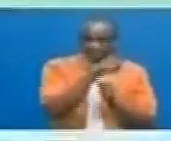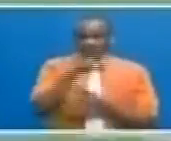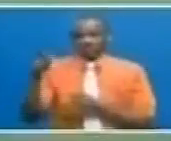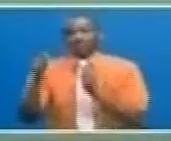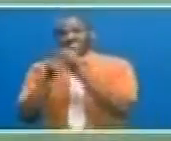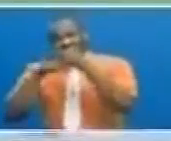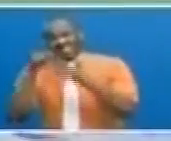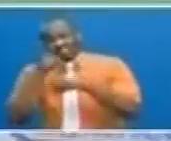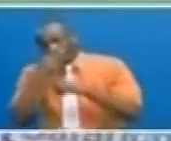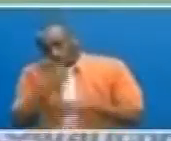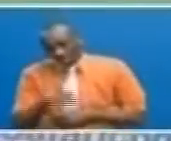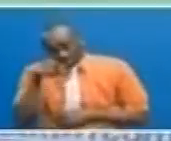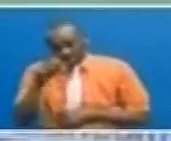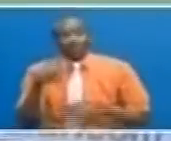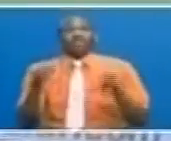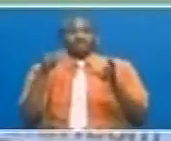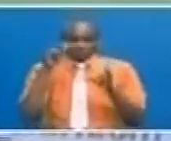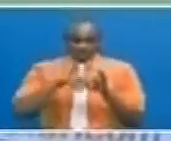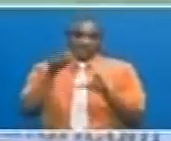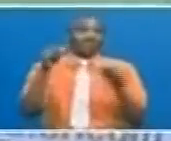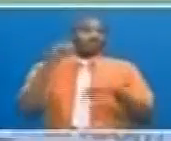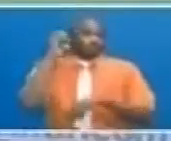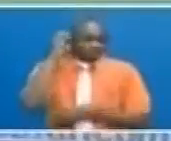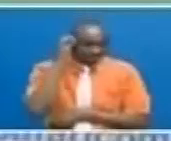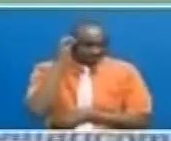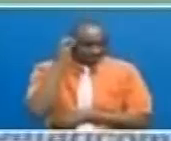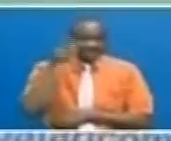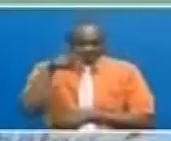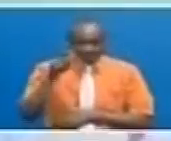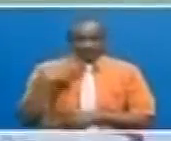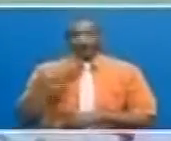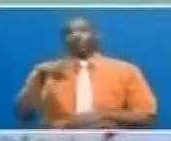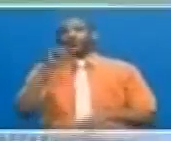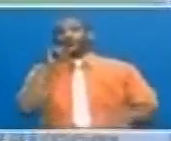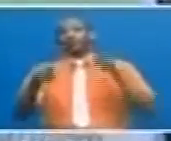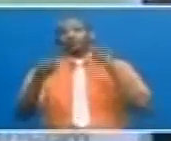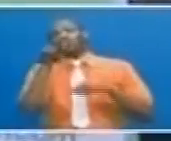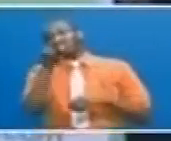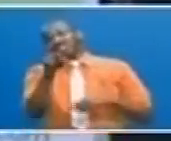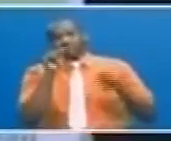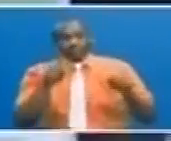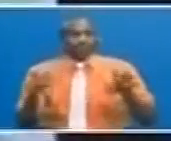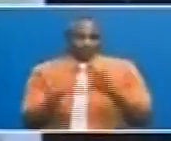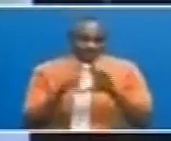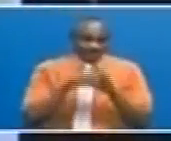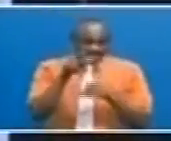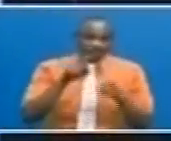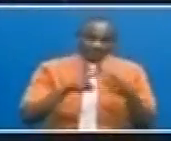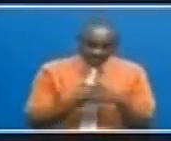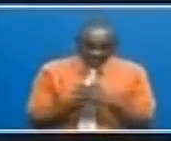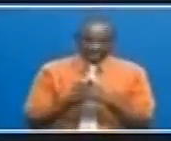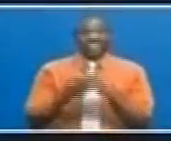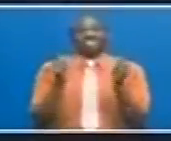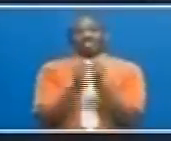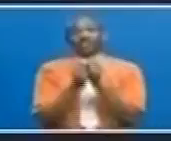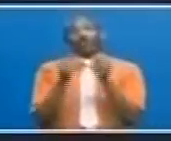16 watapata nafasi ya kujiunga na chuo hicho. Mashindano ya kuchagua chipukizi ambao watashiriki mashindano hayo yataanza tarehe 10